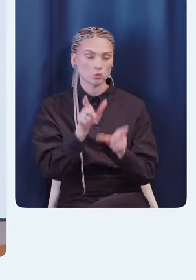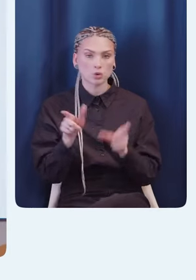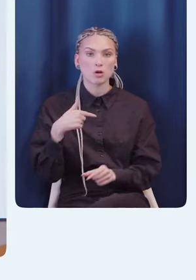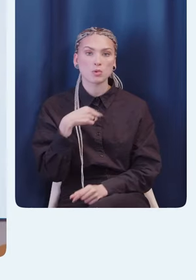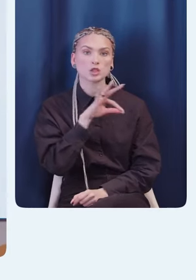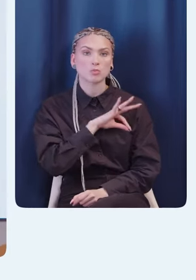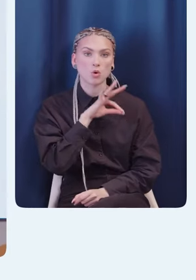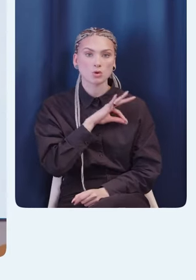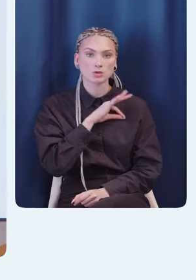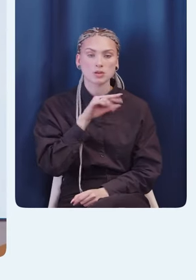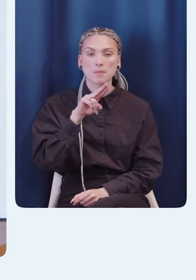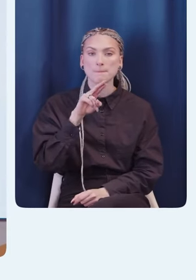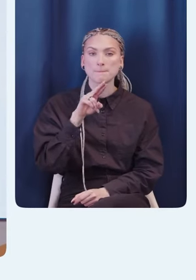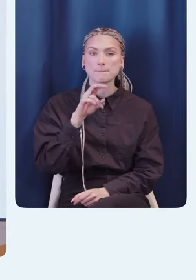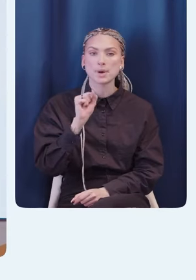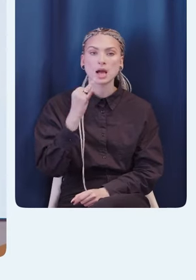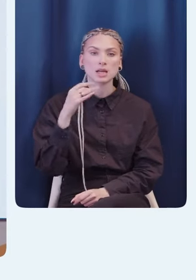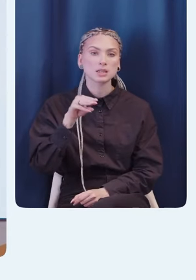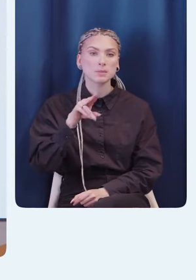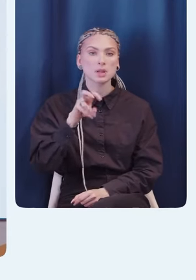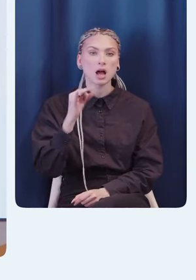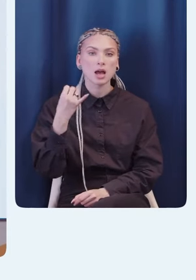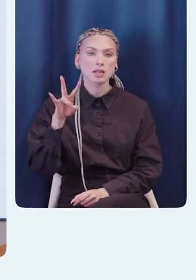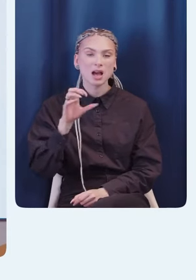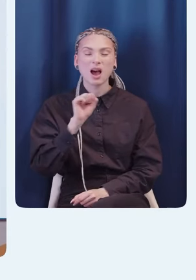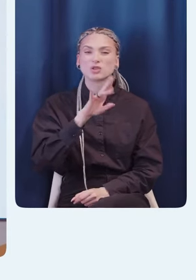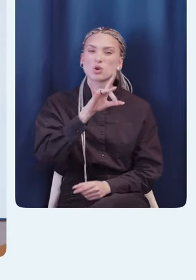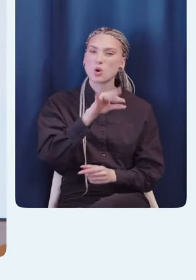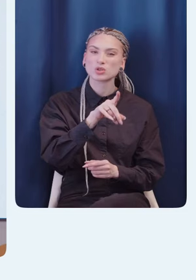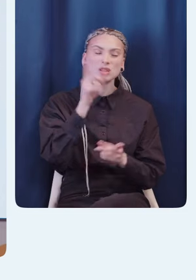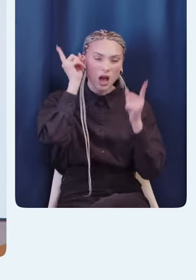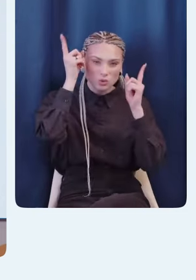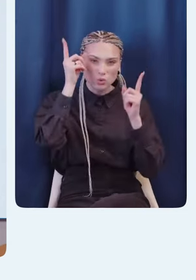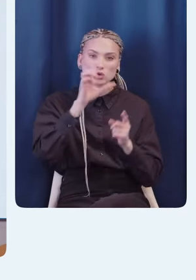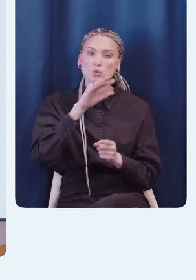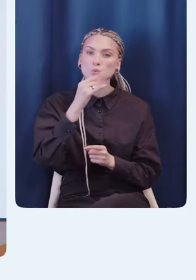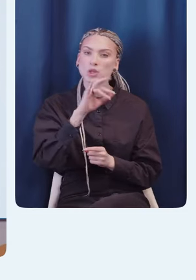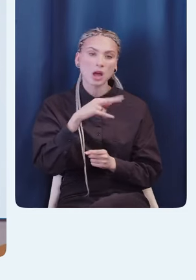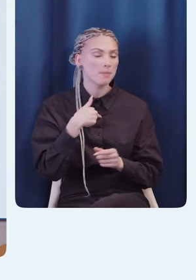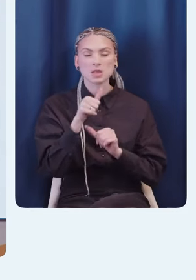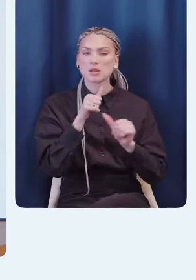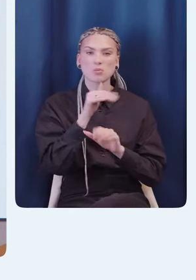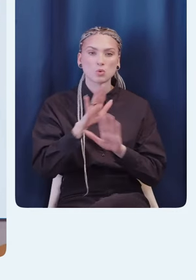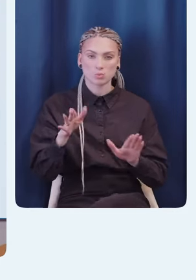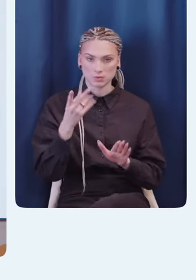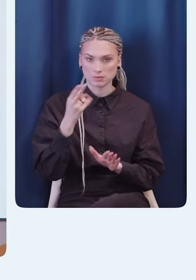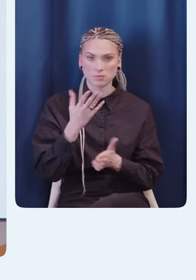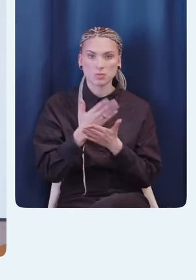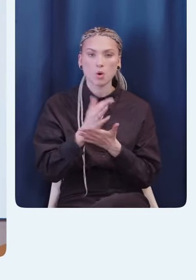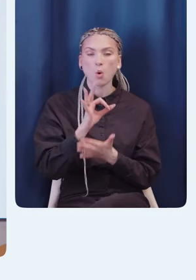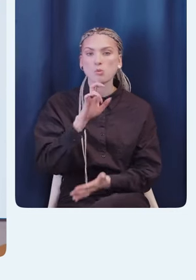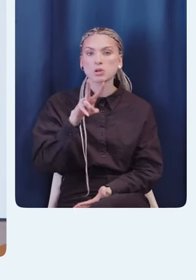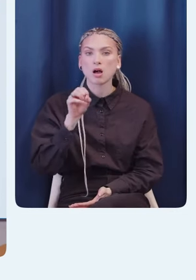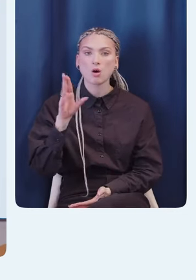используем pipeline, то есть, да, Android Studio как таковая, мы ее не используем для прогона тестов, ну, например, на облаке,